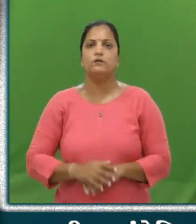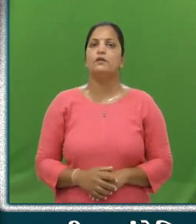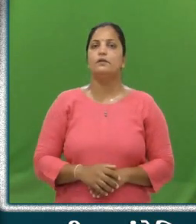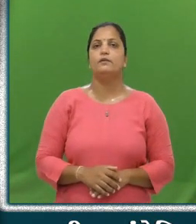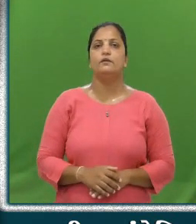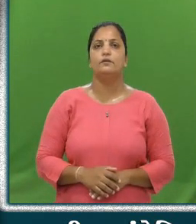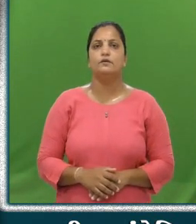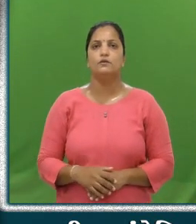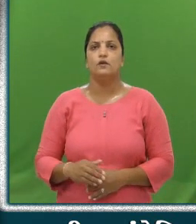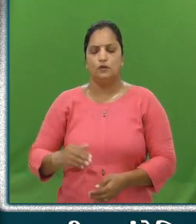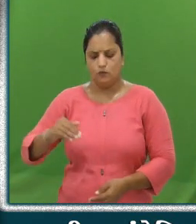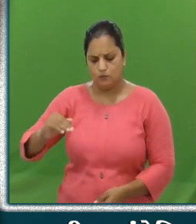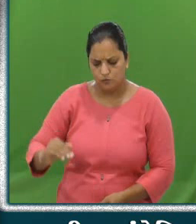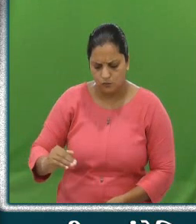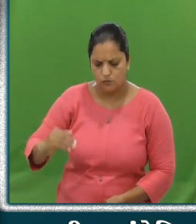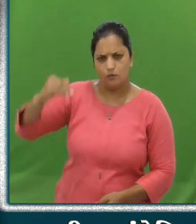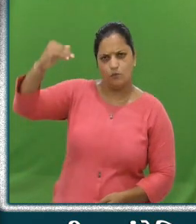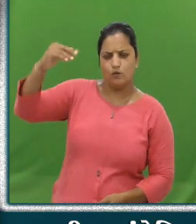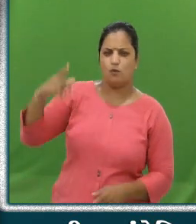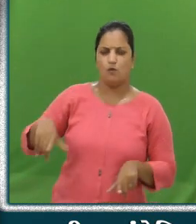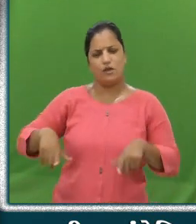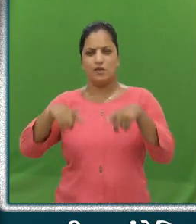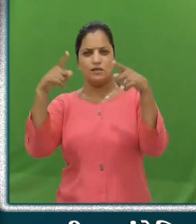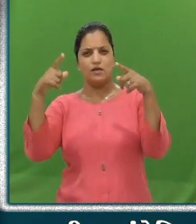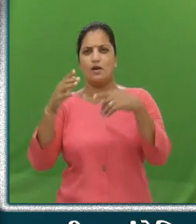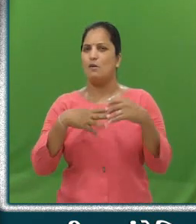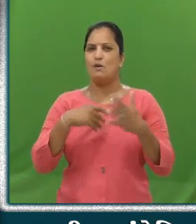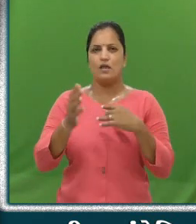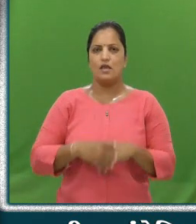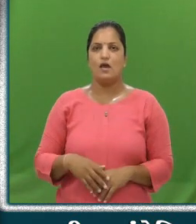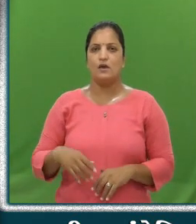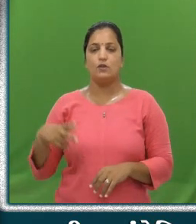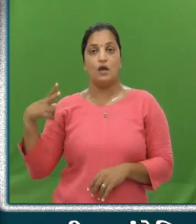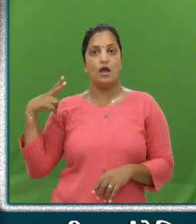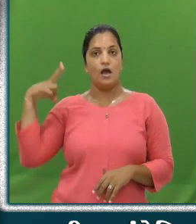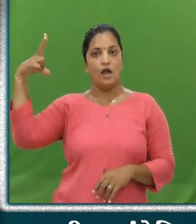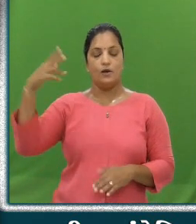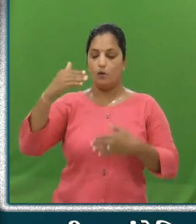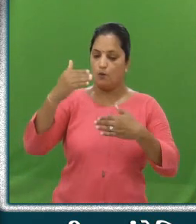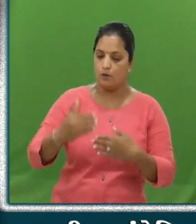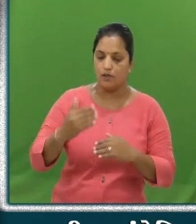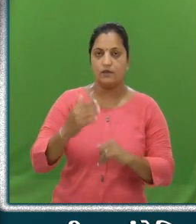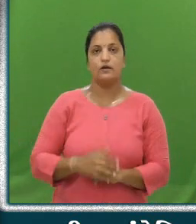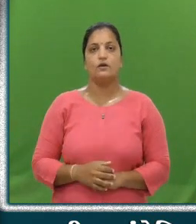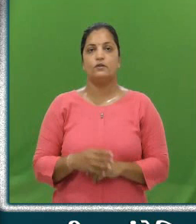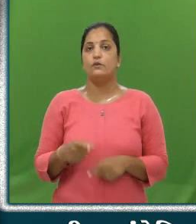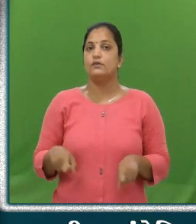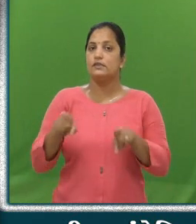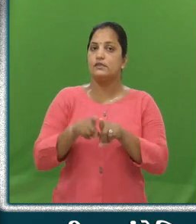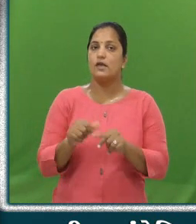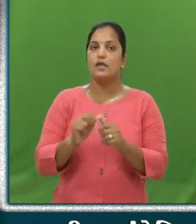કે વનસ્પતિના કેટલાક અંતઃસ્ત્રાવ છોડની ઊંચાઈનું નિયંત્રણ કરતા હોય છે અને આ